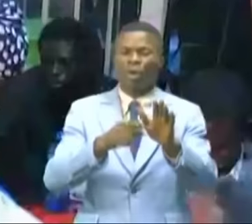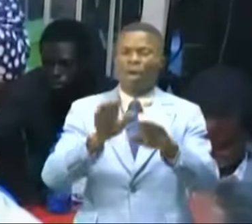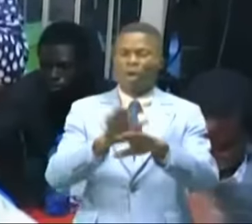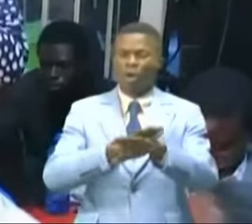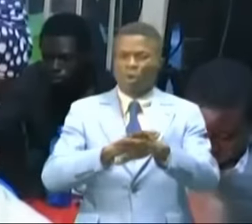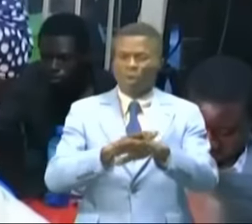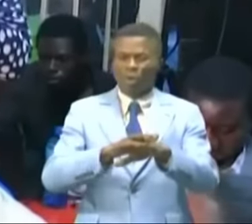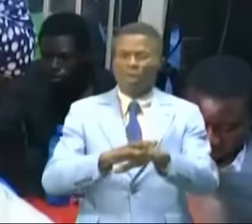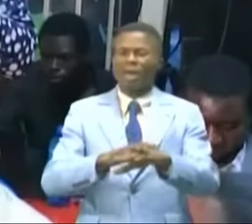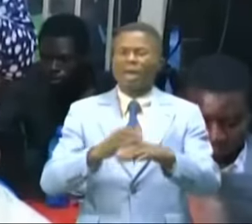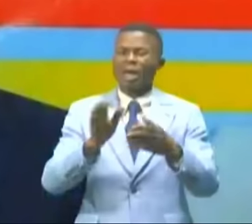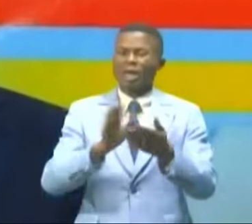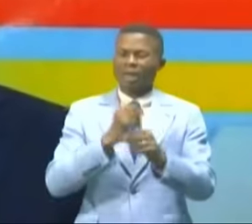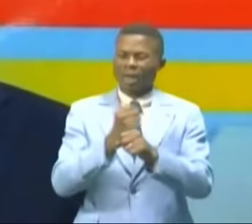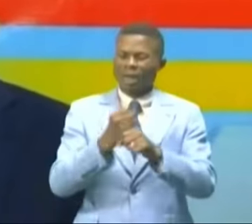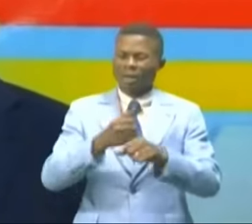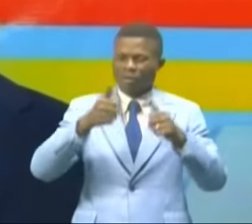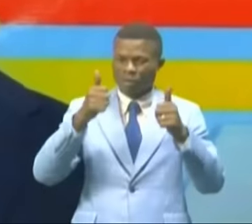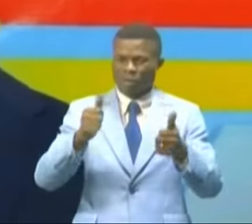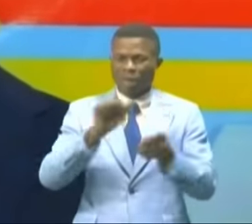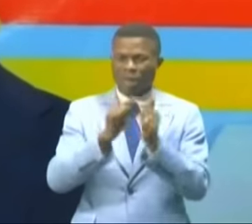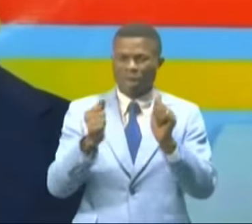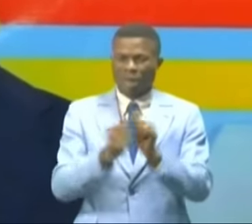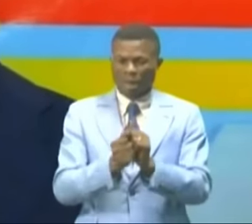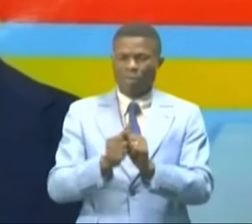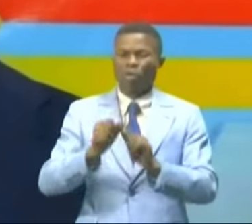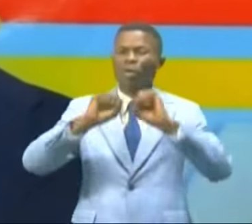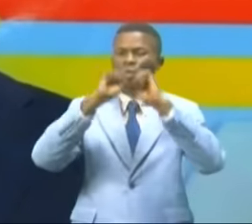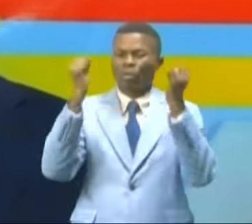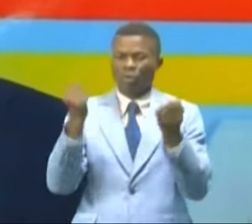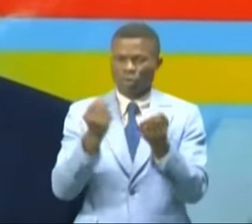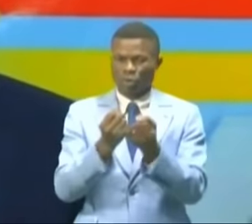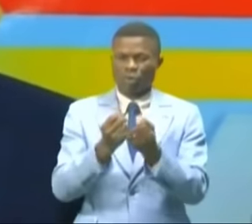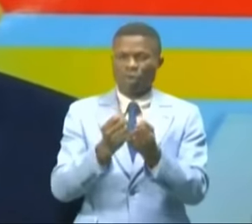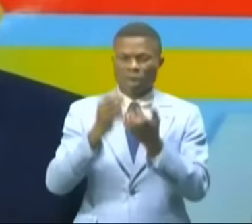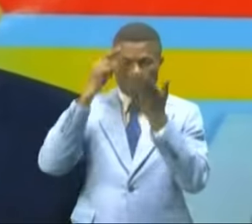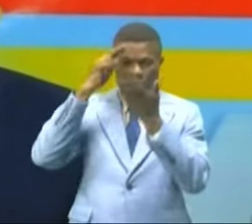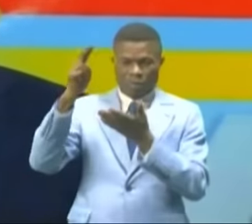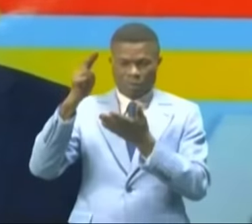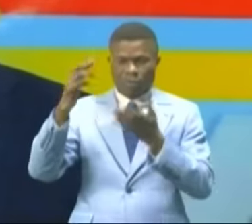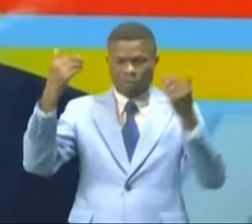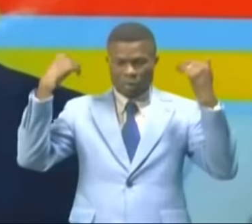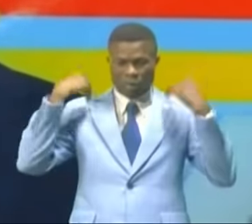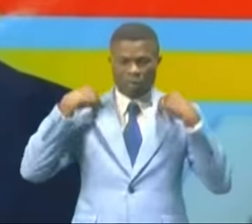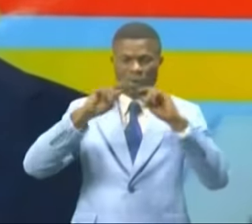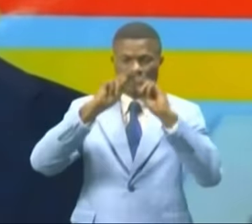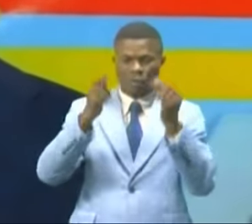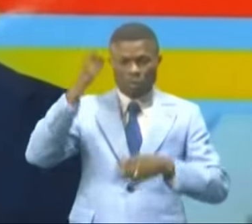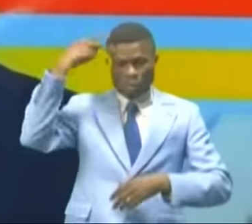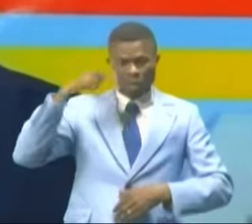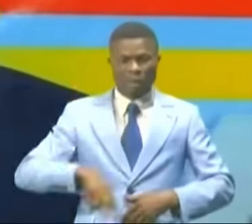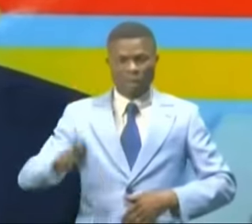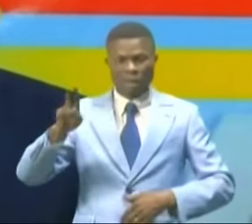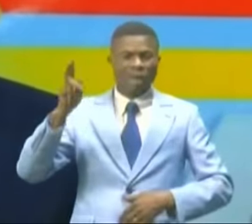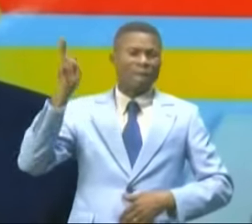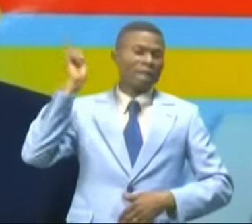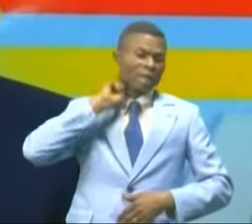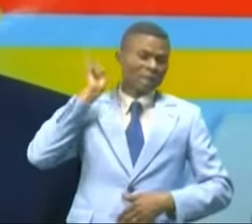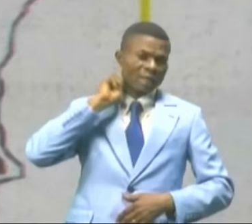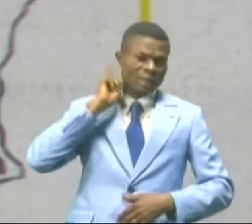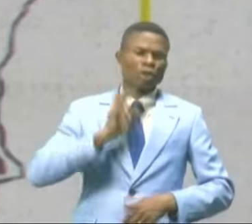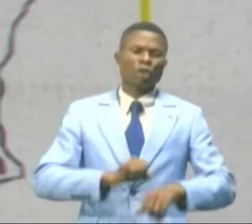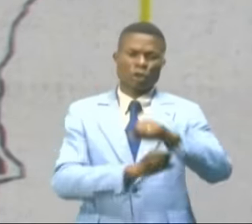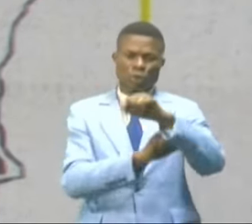de s'attaquer d'abord aux questions sécuritaires et sociales. Au gestionnaire du parti UDPS, Augustin Kabuya, une mention de